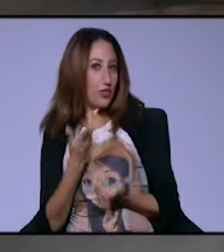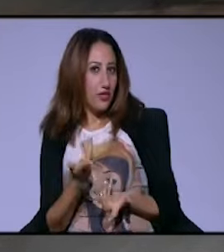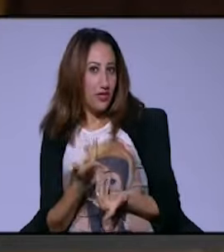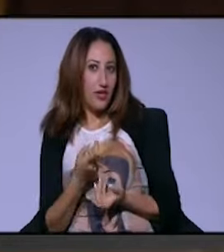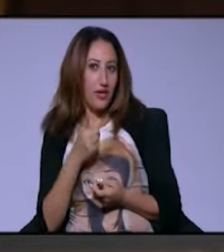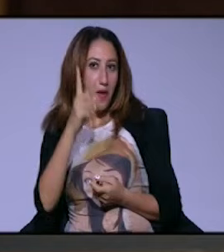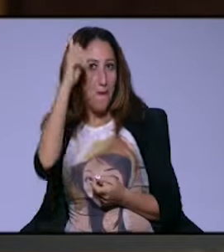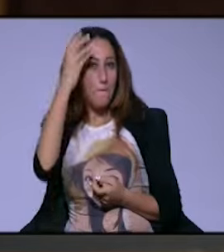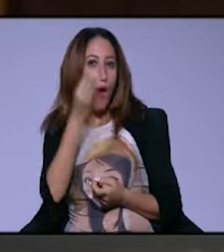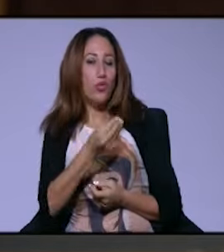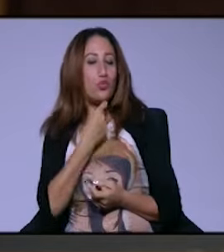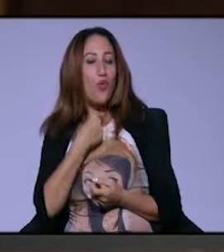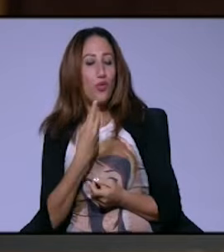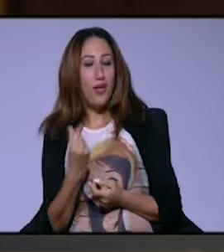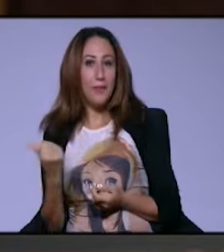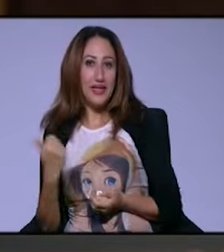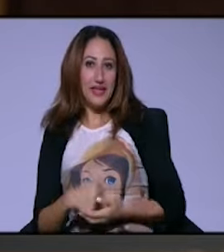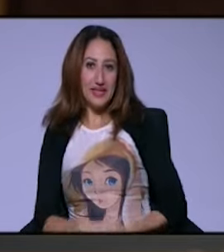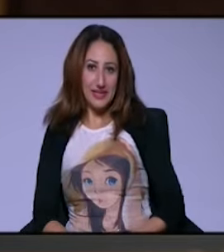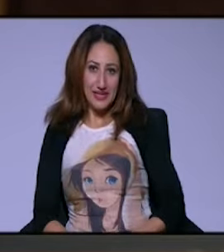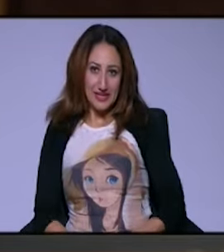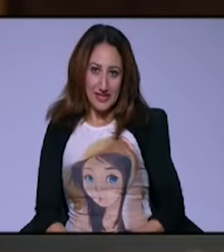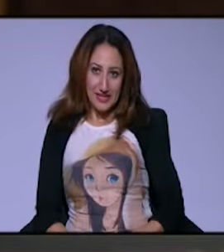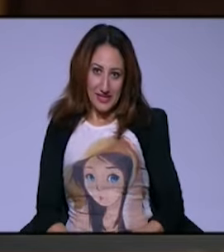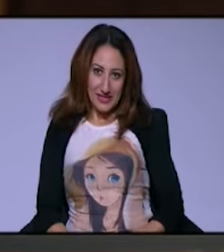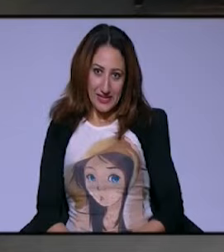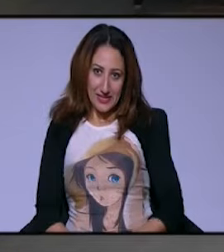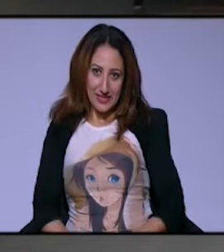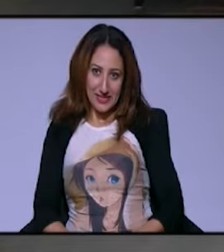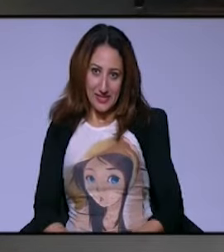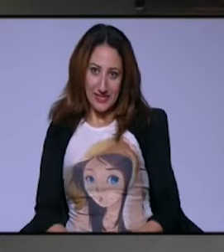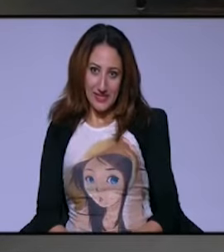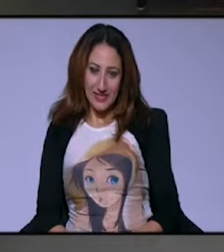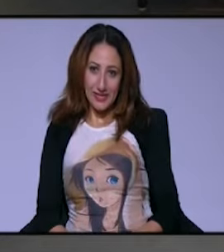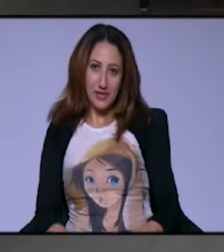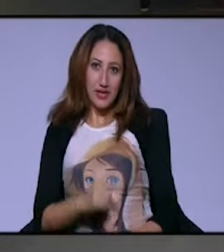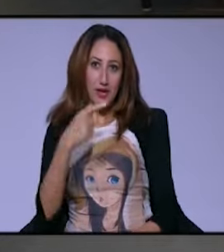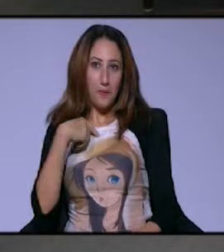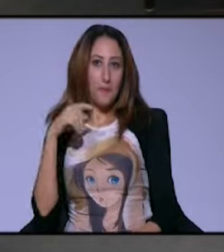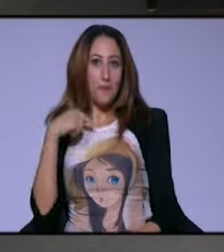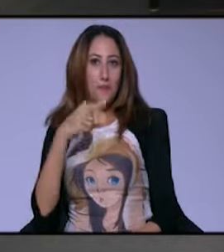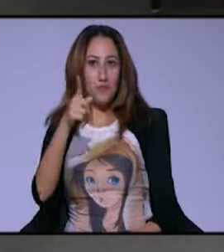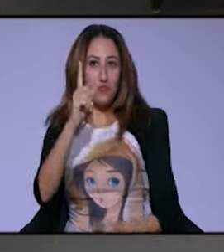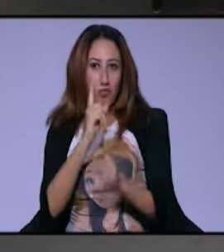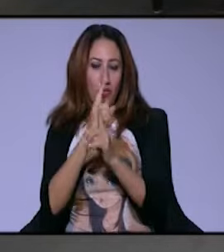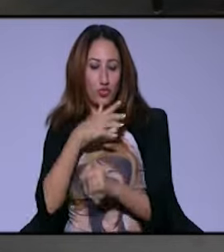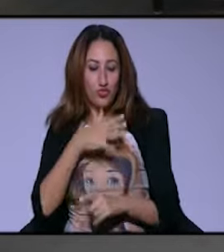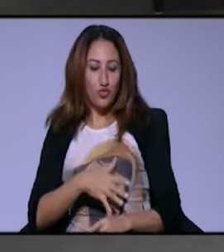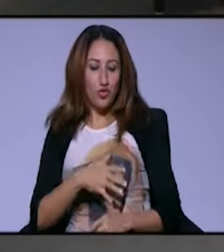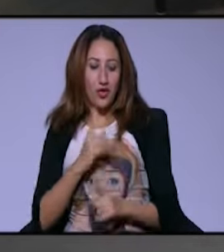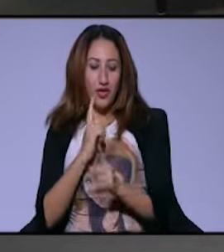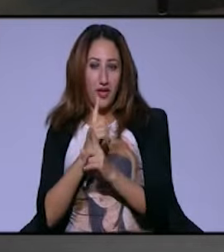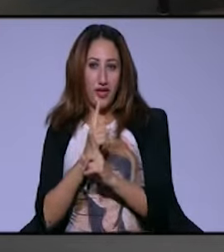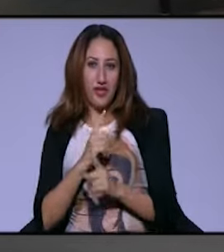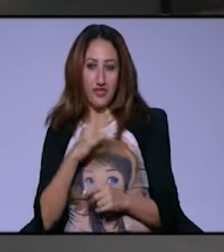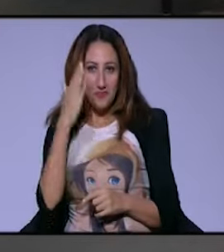موهوب بسم الله ما شاء الله. الله يخليك. بسم الله ما شاء الله. يعني اتشرف يعني ان انا اقلد الشيخ محمود الحصري في وجود الحاجه. بسم الله ما شاء الله. الله